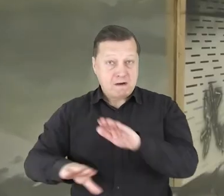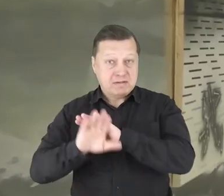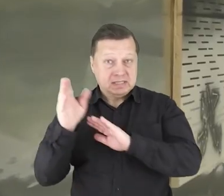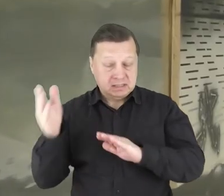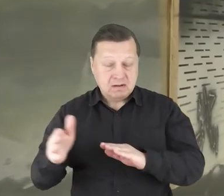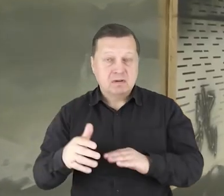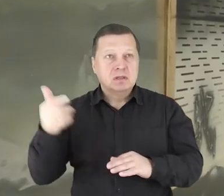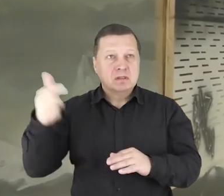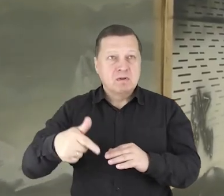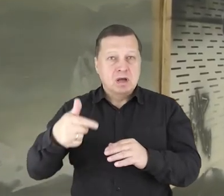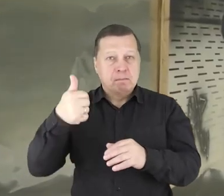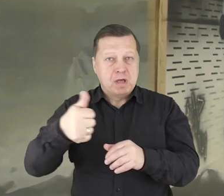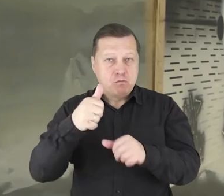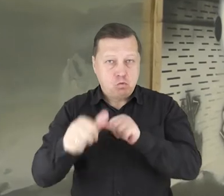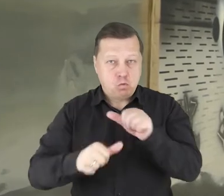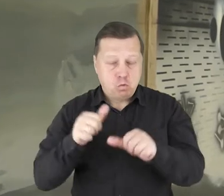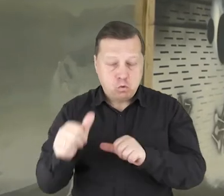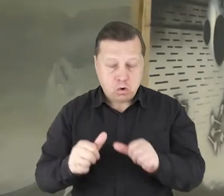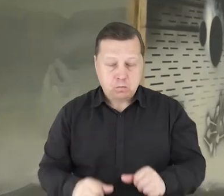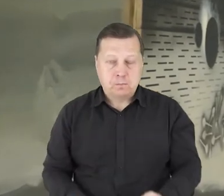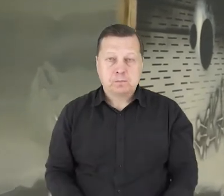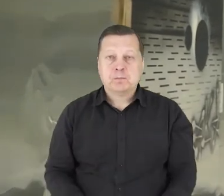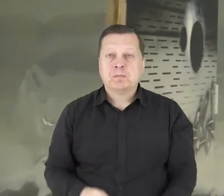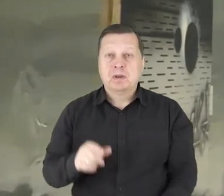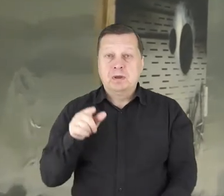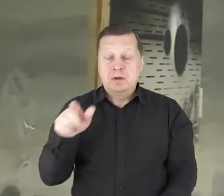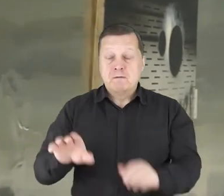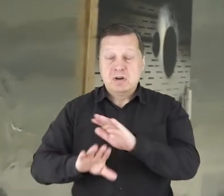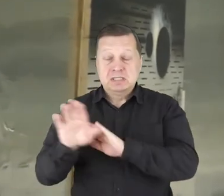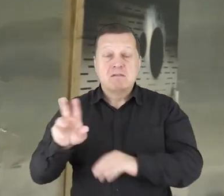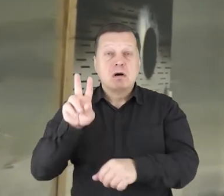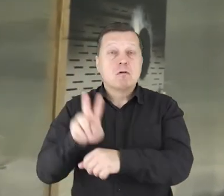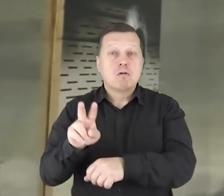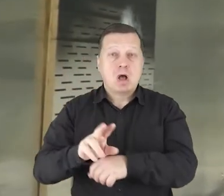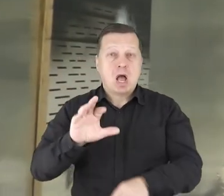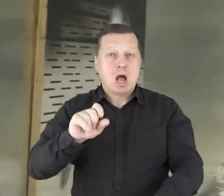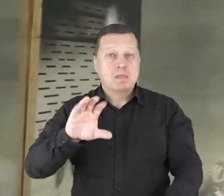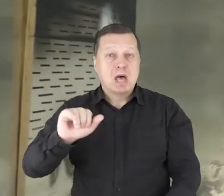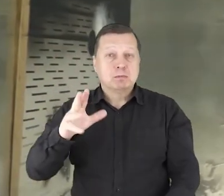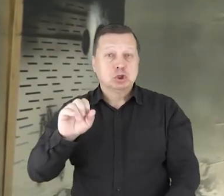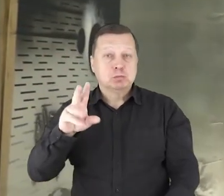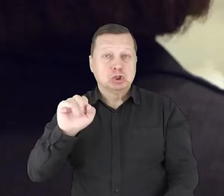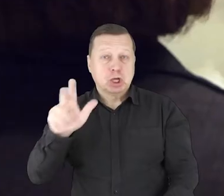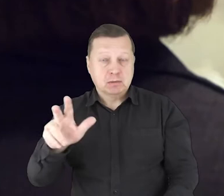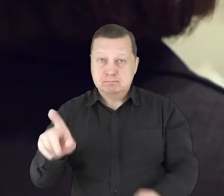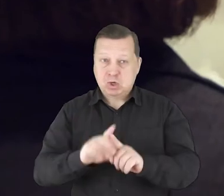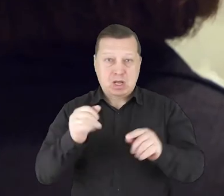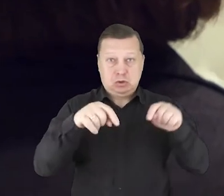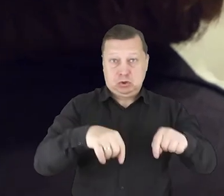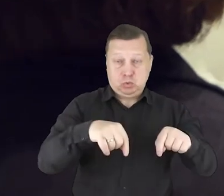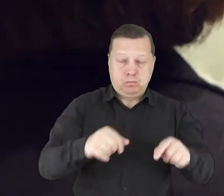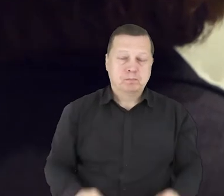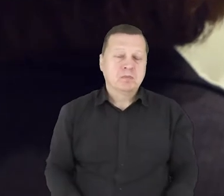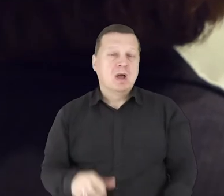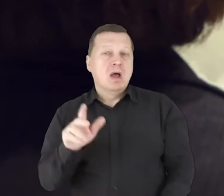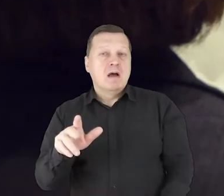która miała miejsce w 2001 roku i była również, podobnie jak ta wystawa, kurowana przez Adama Szymczyka. Na tę